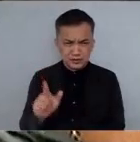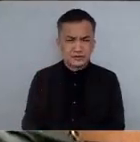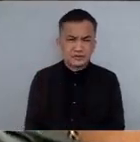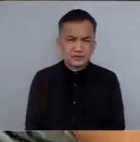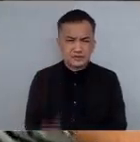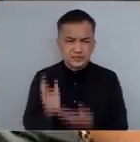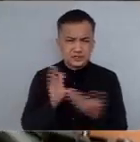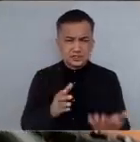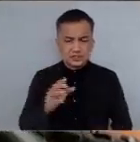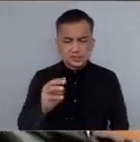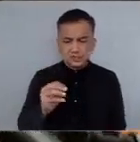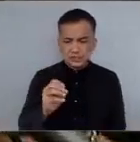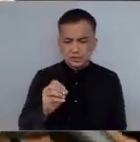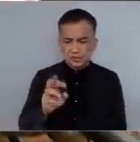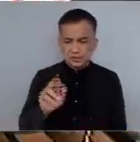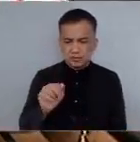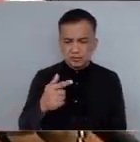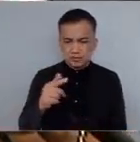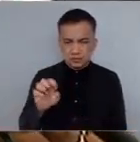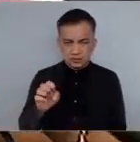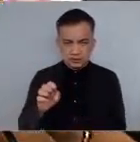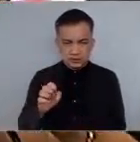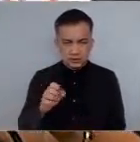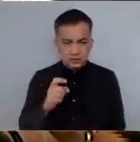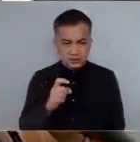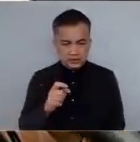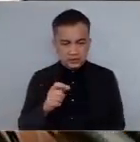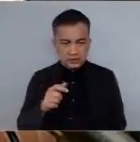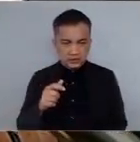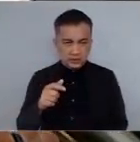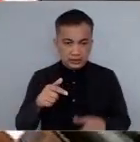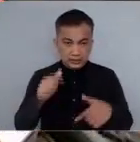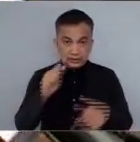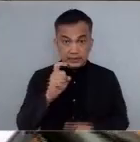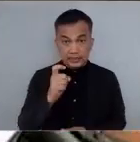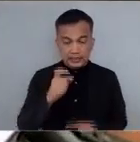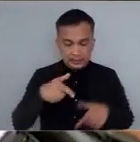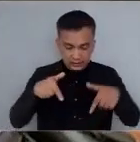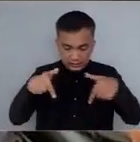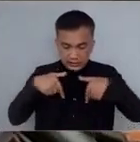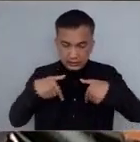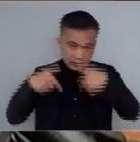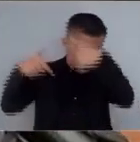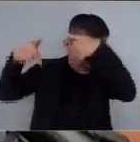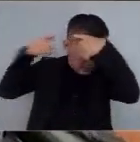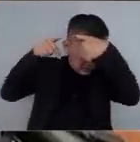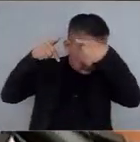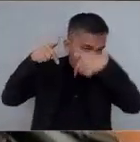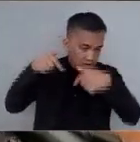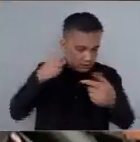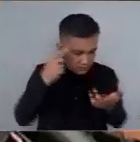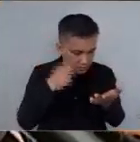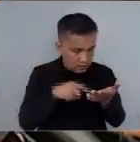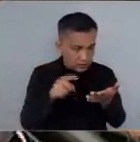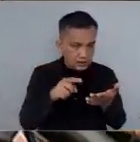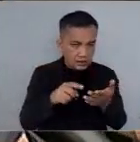morgue, i-x-ray siya to determine kung may mga fracture. Ano. And then after that,